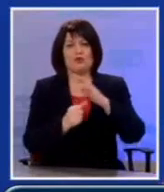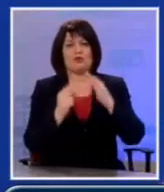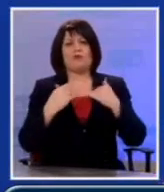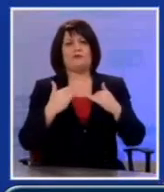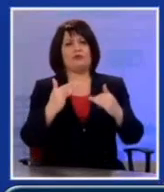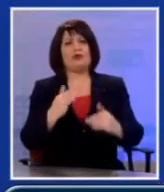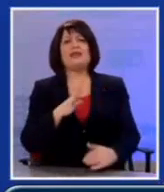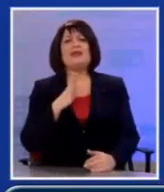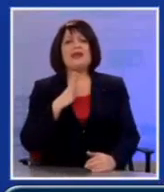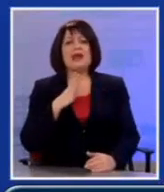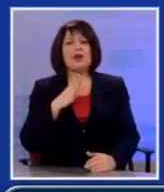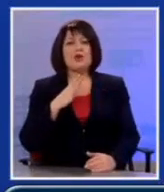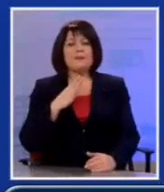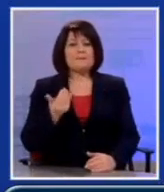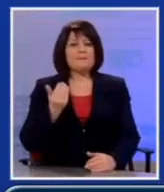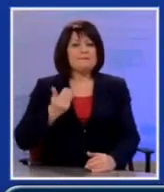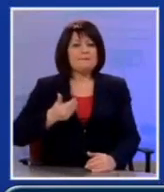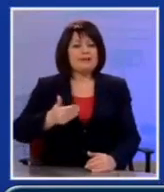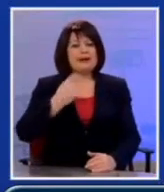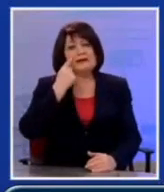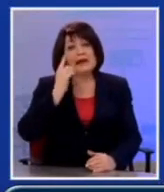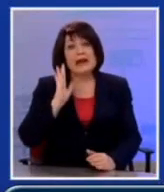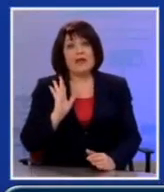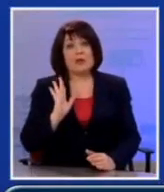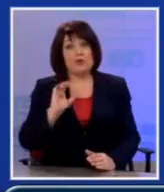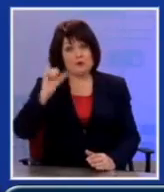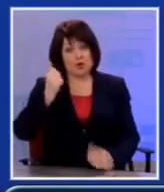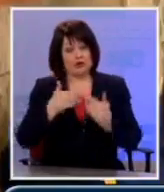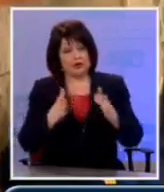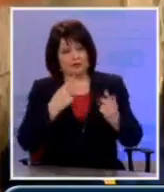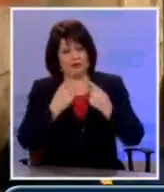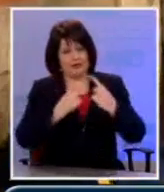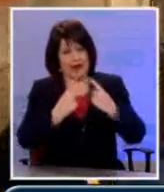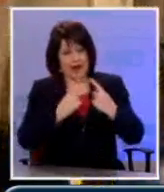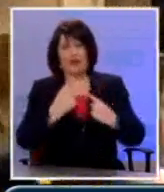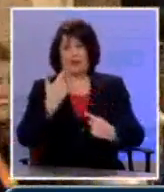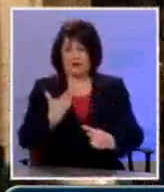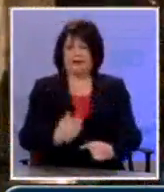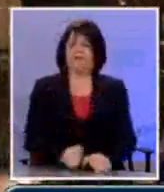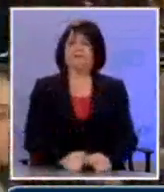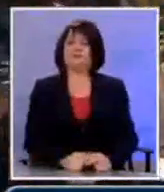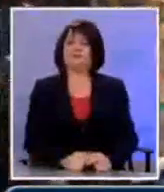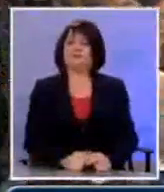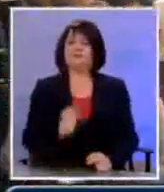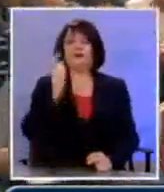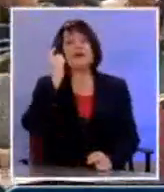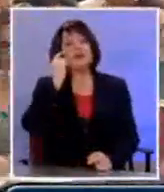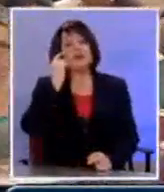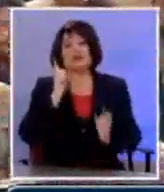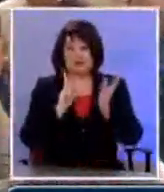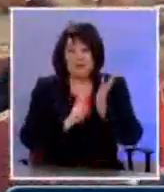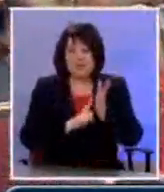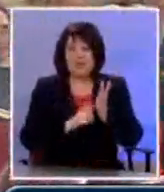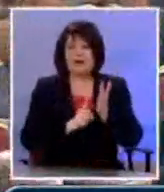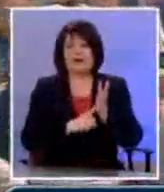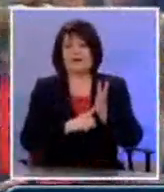να προκαταλάβω καταστάσεις χωρίς διαβούλευση. Όμως, στο ίδιο πλαίσιο, νομίζω ότι πρέπει να